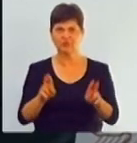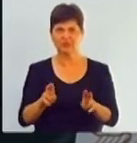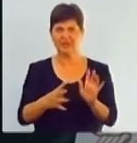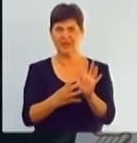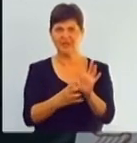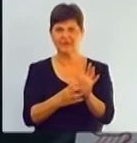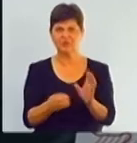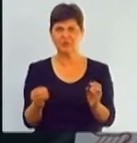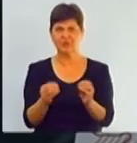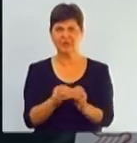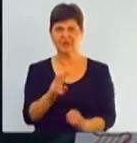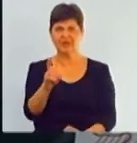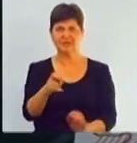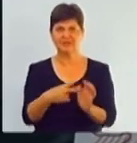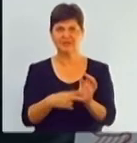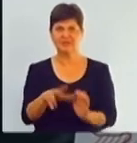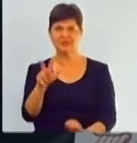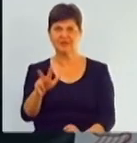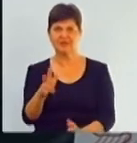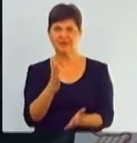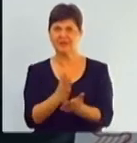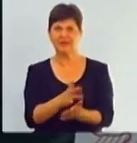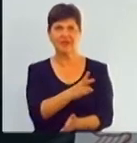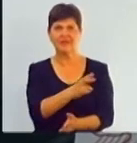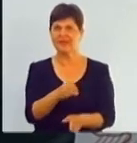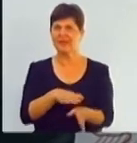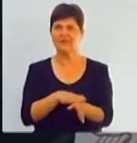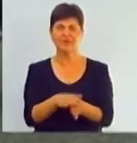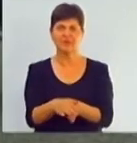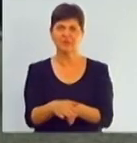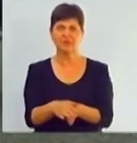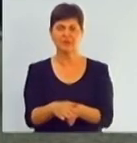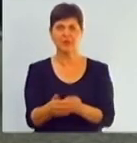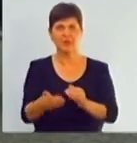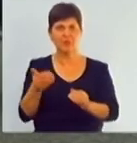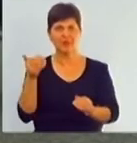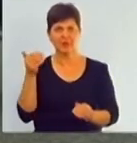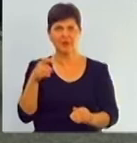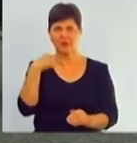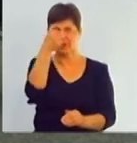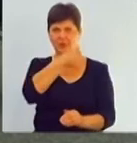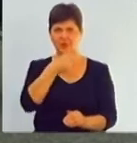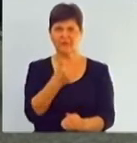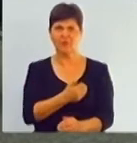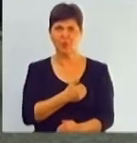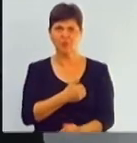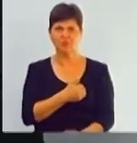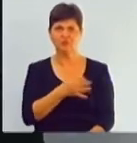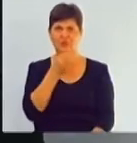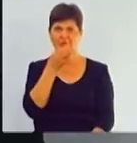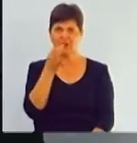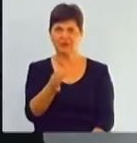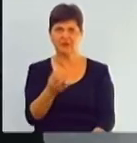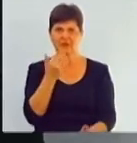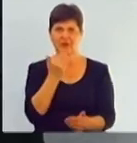910, 273 з яких є невиконані з попередніх років. Хочу нагадати, що останні